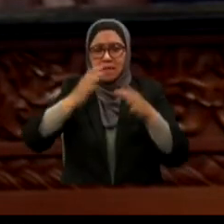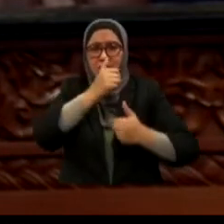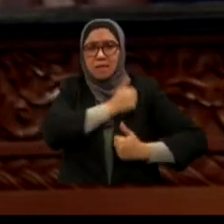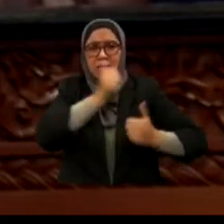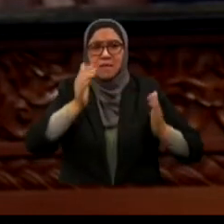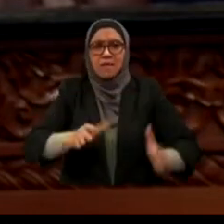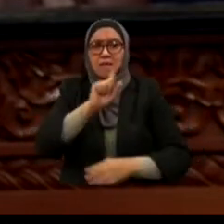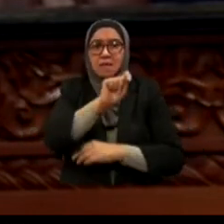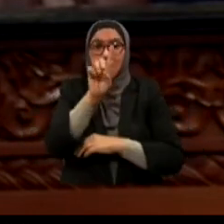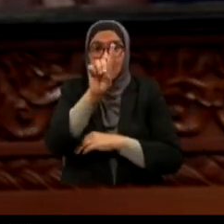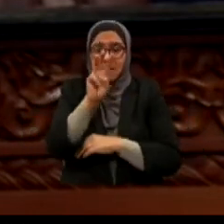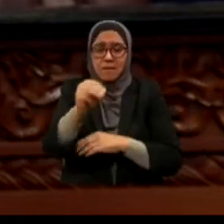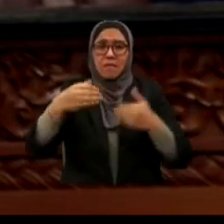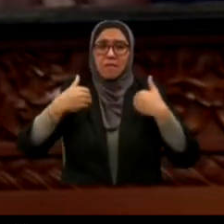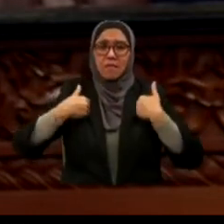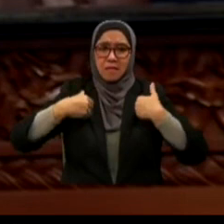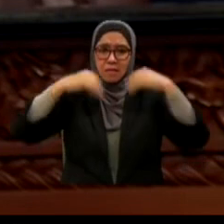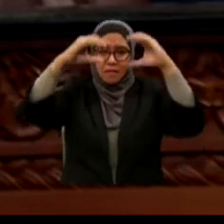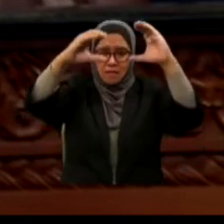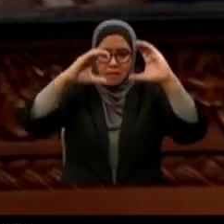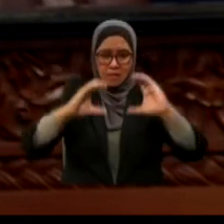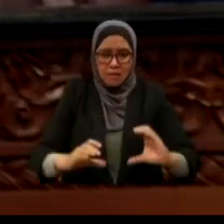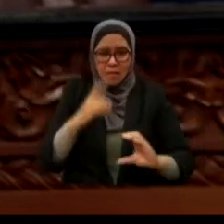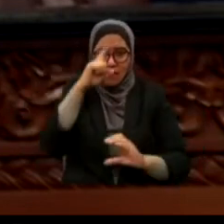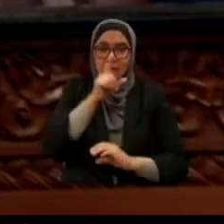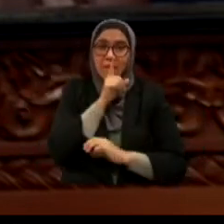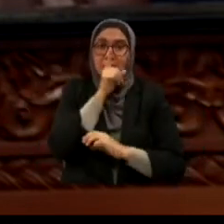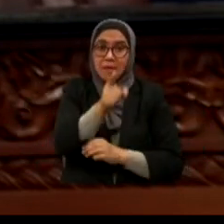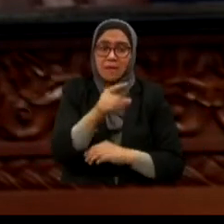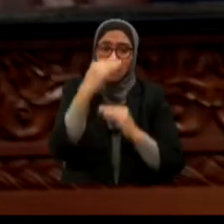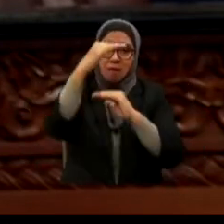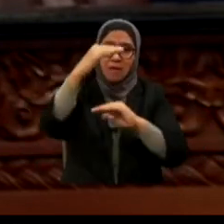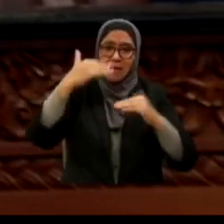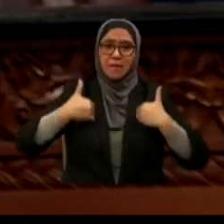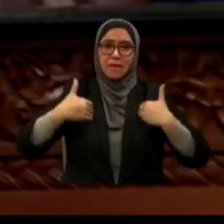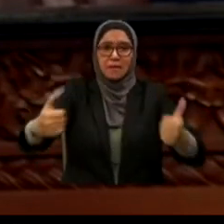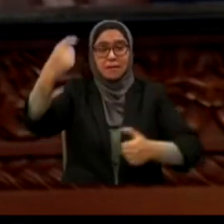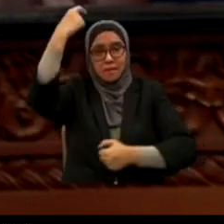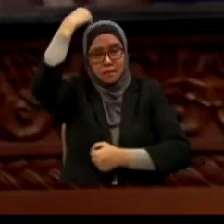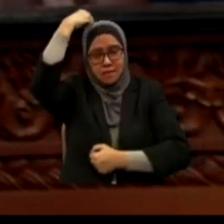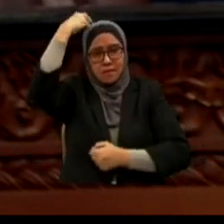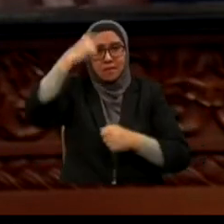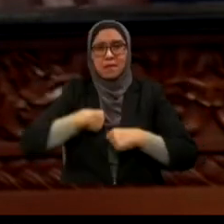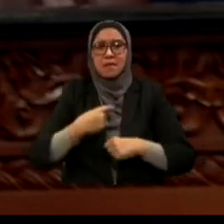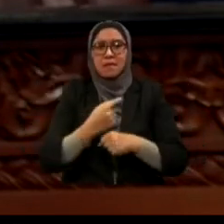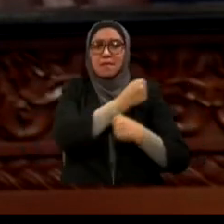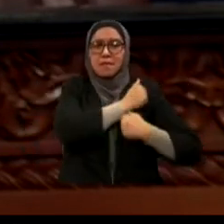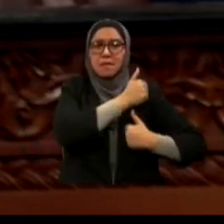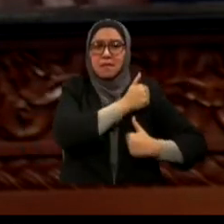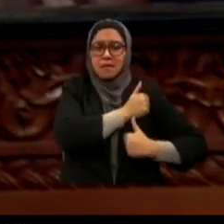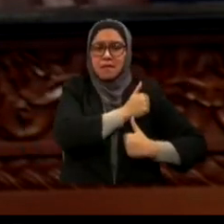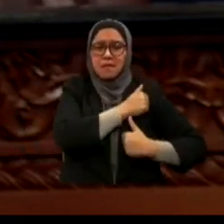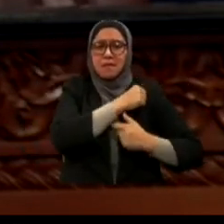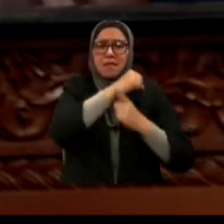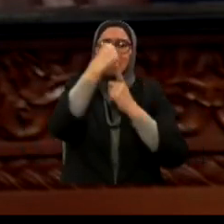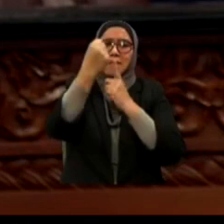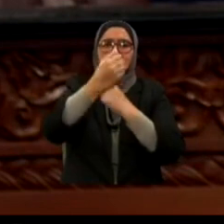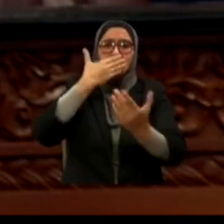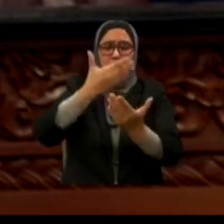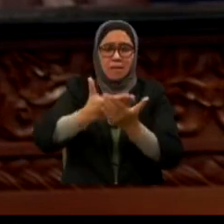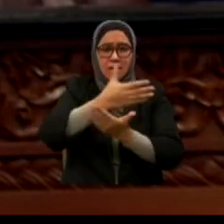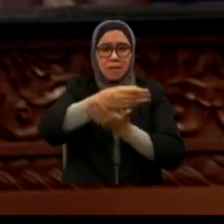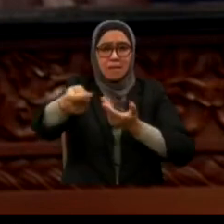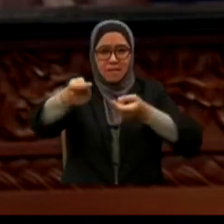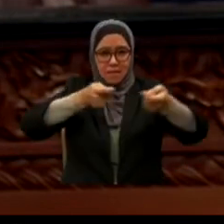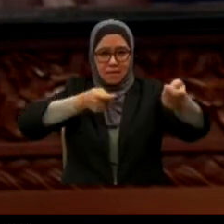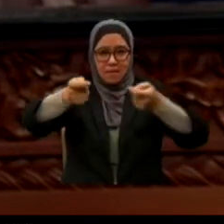dalam memantau tahap kesehatan mental anggota supaya berada dalam keadaan baik dan terkawal mekes masih